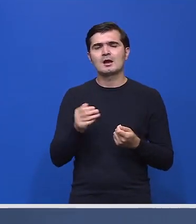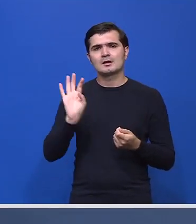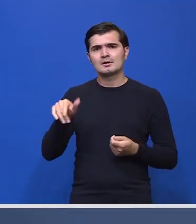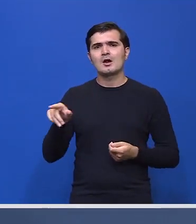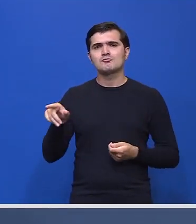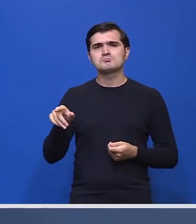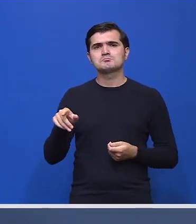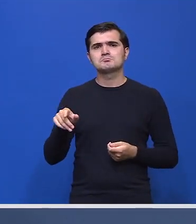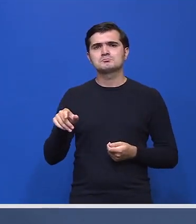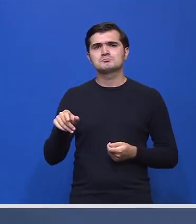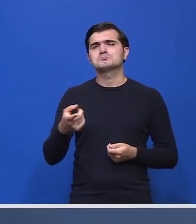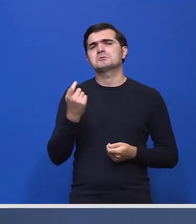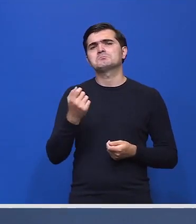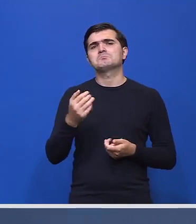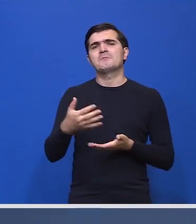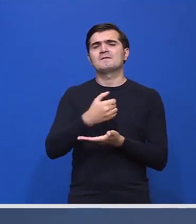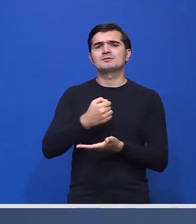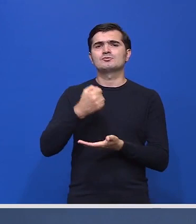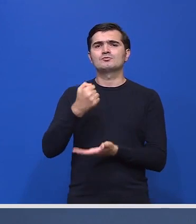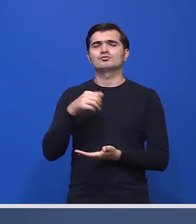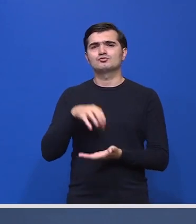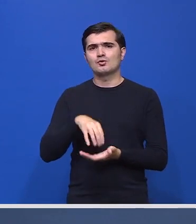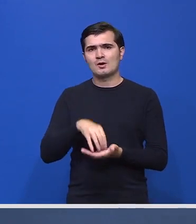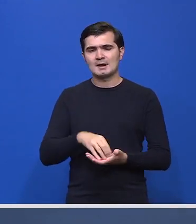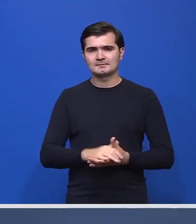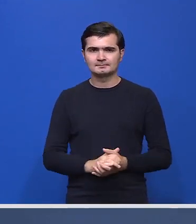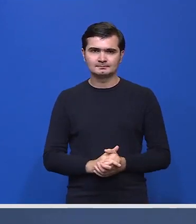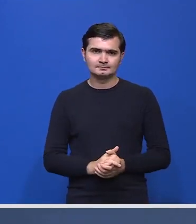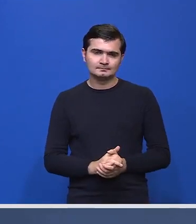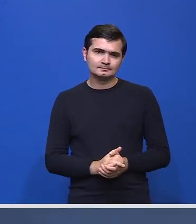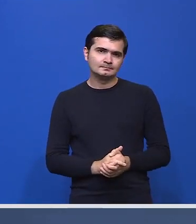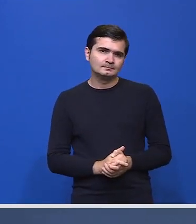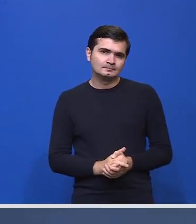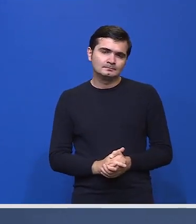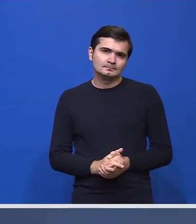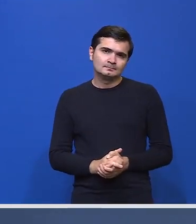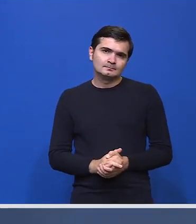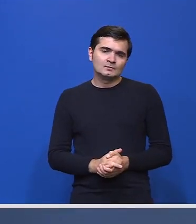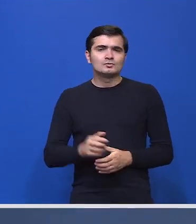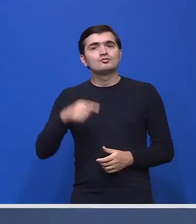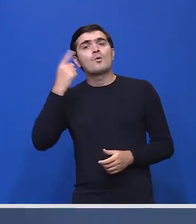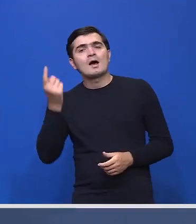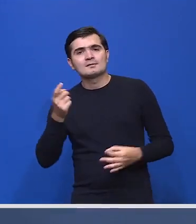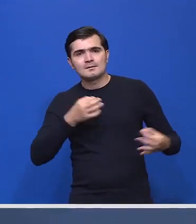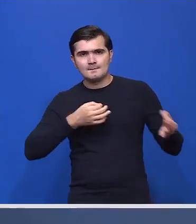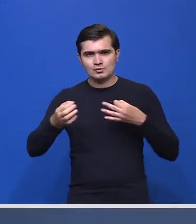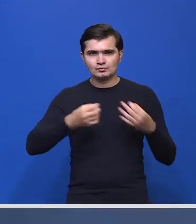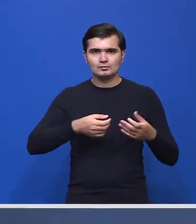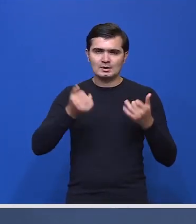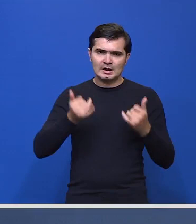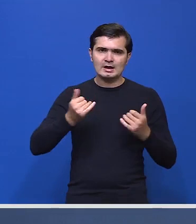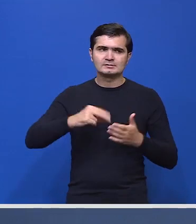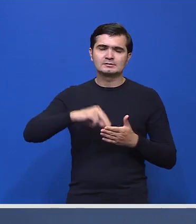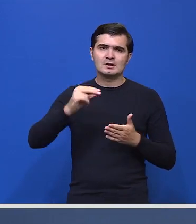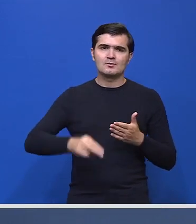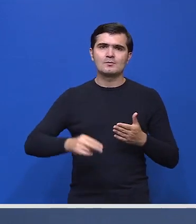au din veniturile bugetelor locale. De asemenea, o altă măsură aprobată tot în